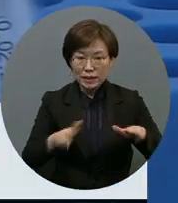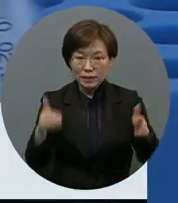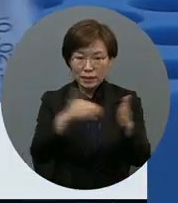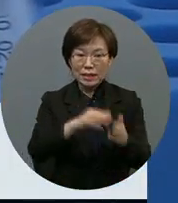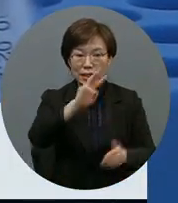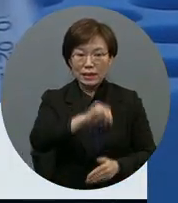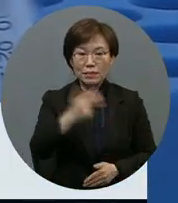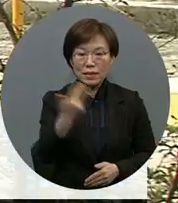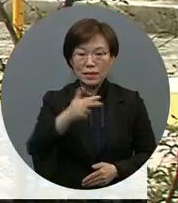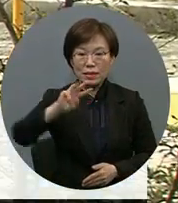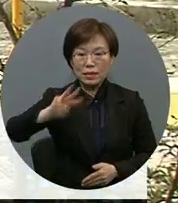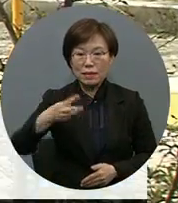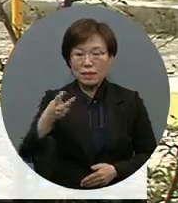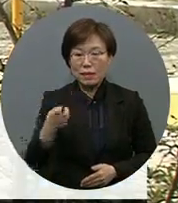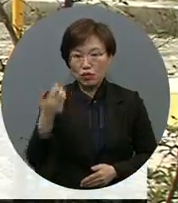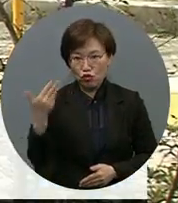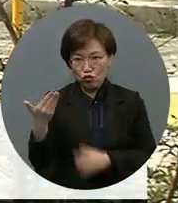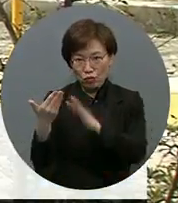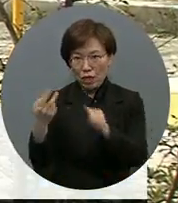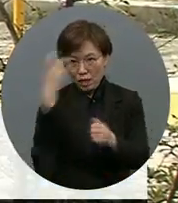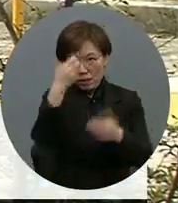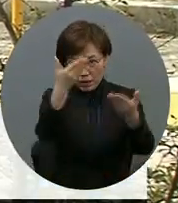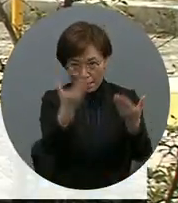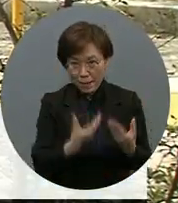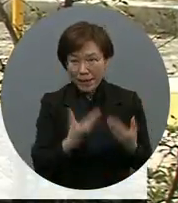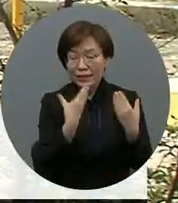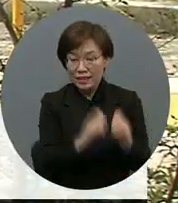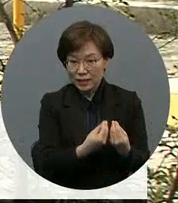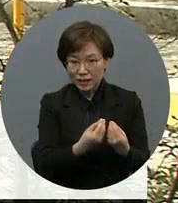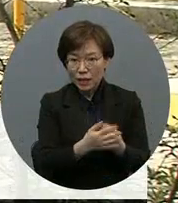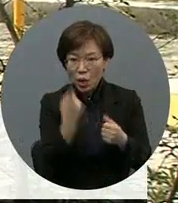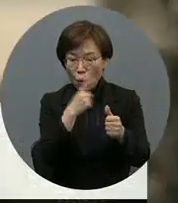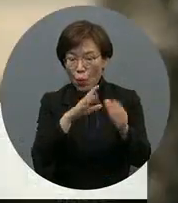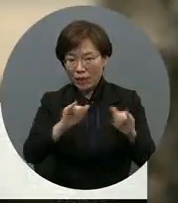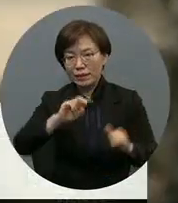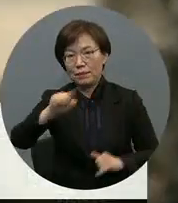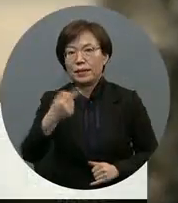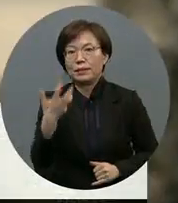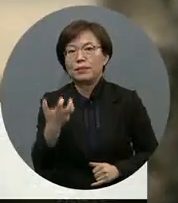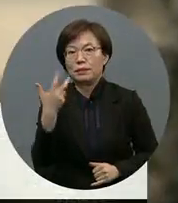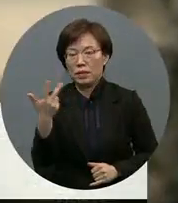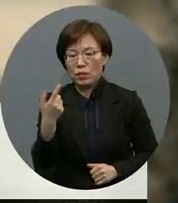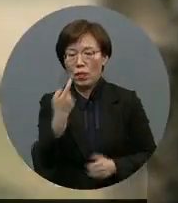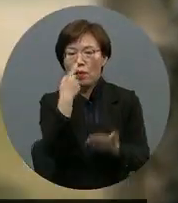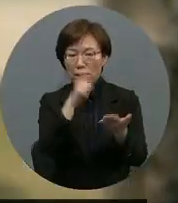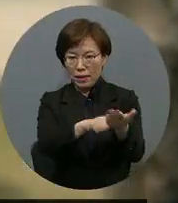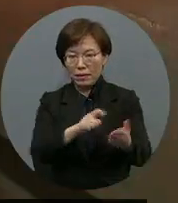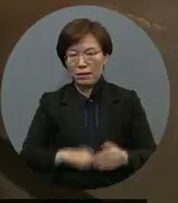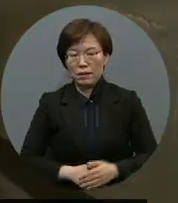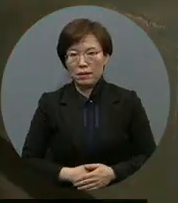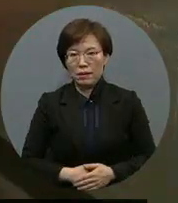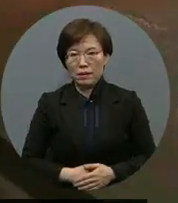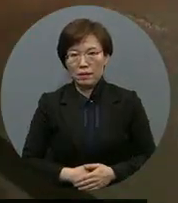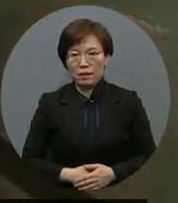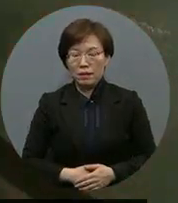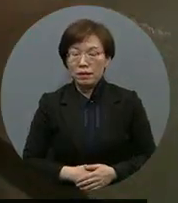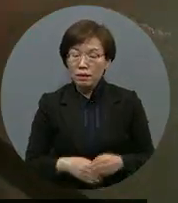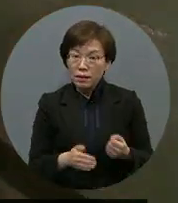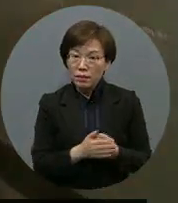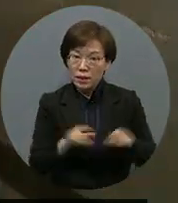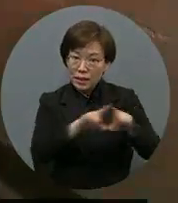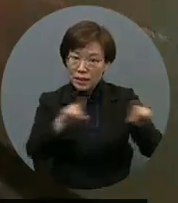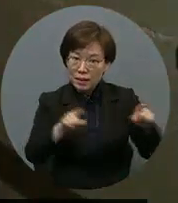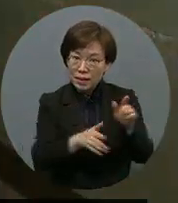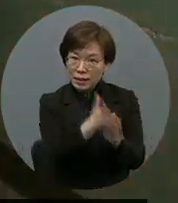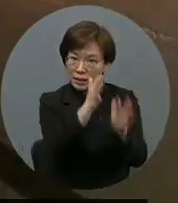37,300 29명이 검사를 받았고 이들 중 확진 자를 100 37명 찾아냈습니다 울산시는 일반